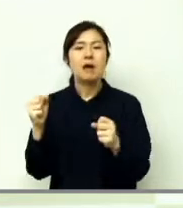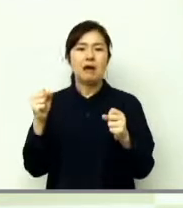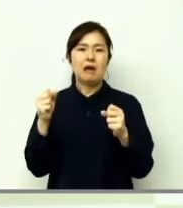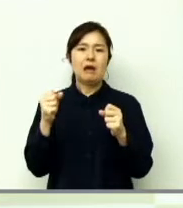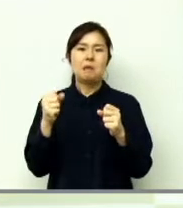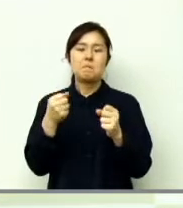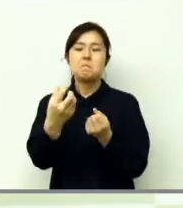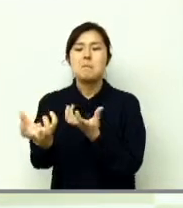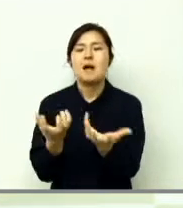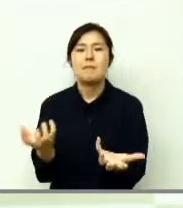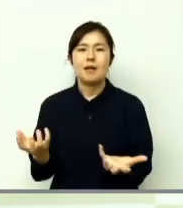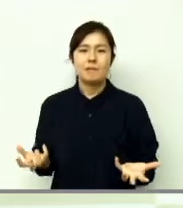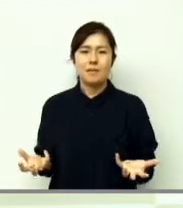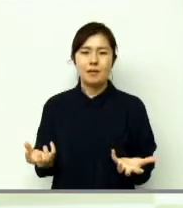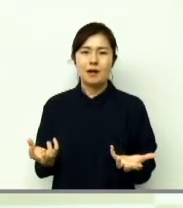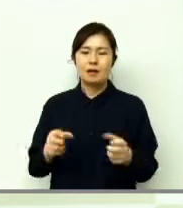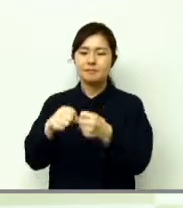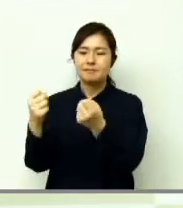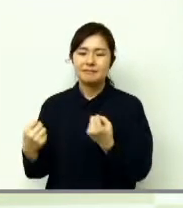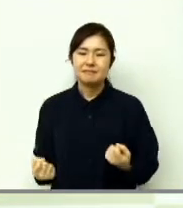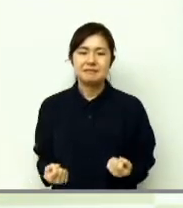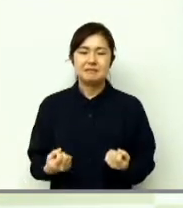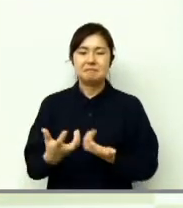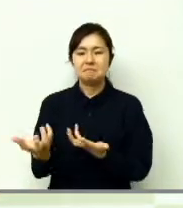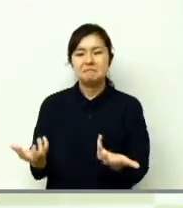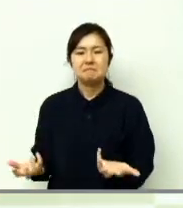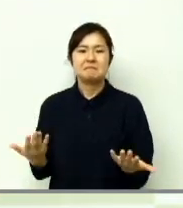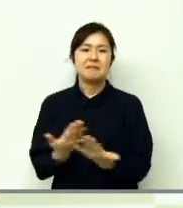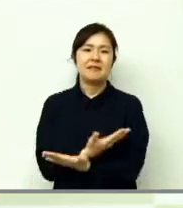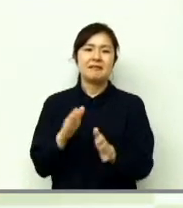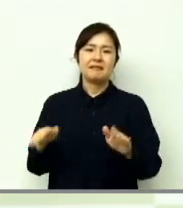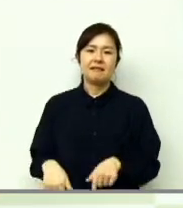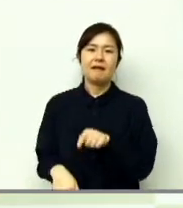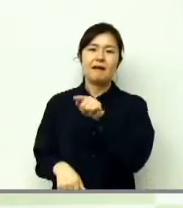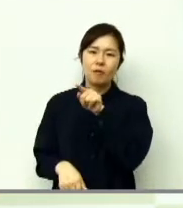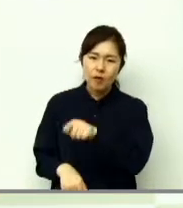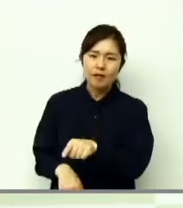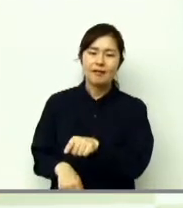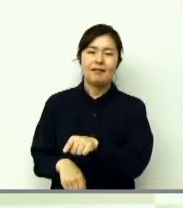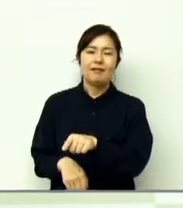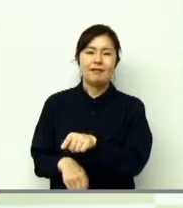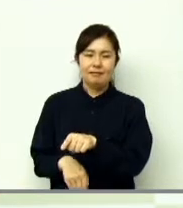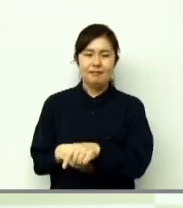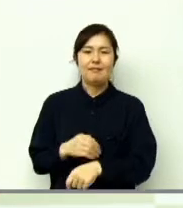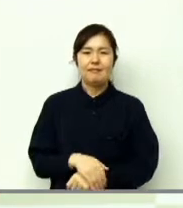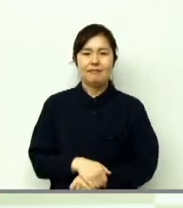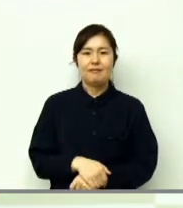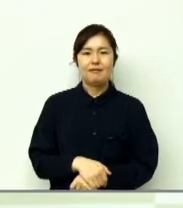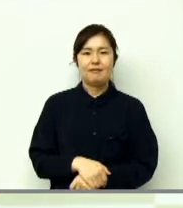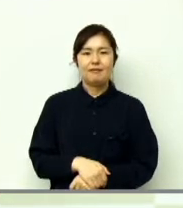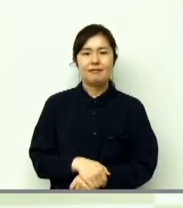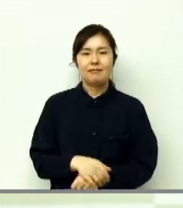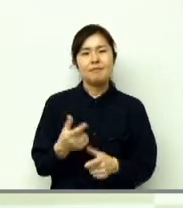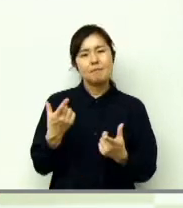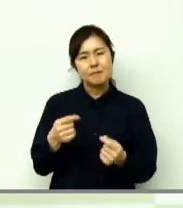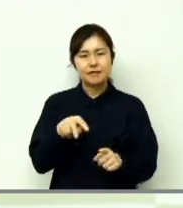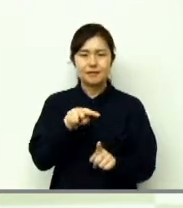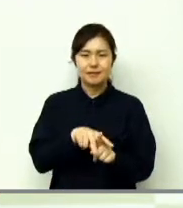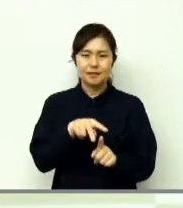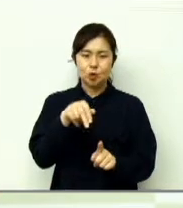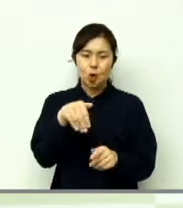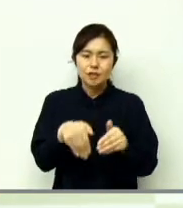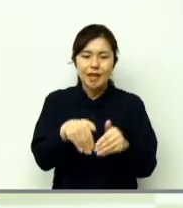形になったということについては、やはりこの小選挙区制を中心とした制度でありますから